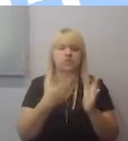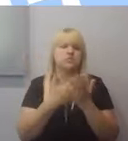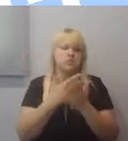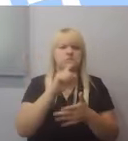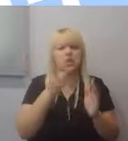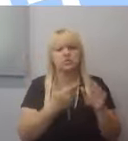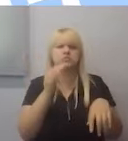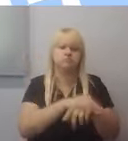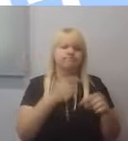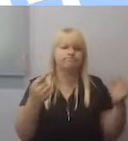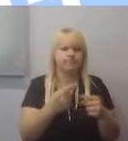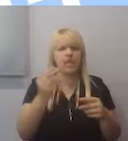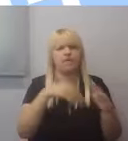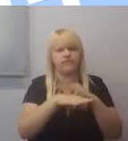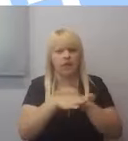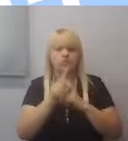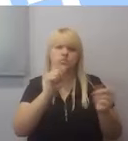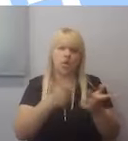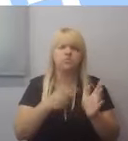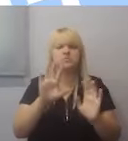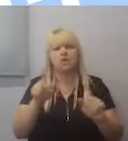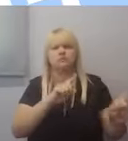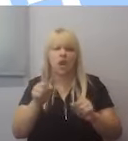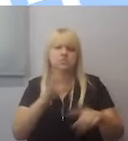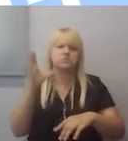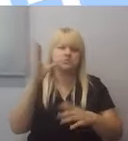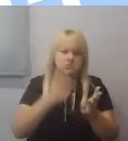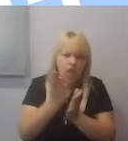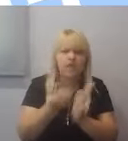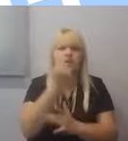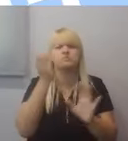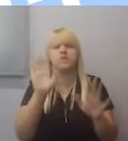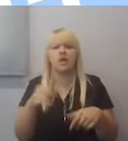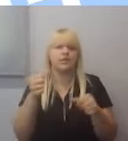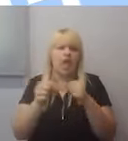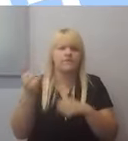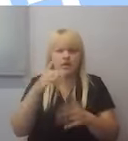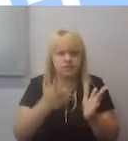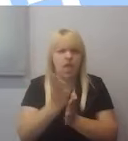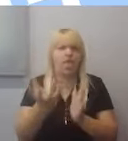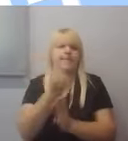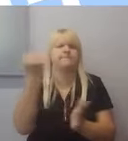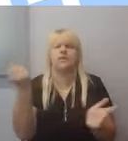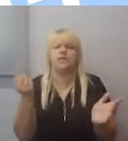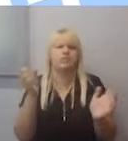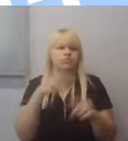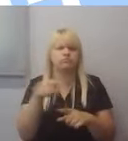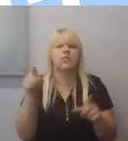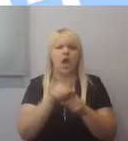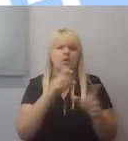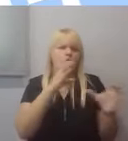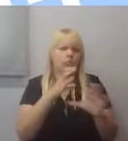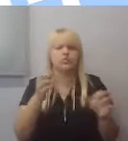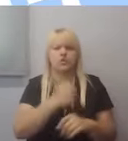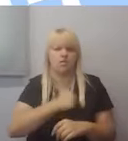par par transporta pieejbu par degas pieeju par ceļu dekonflektāciju ar militāru pārvietošanas ja viņi arī tie kas komunicē ar bruņotiem spē spēkiem un arī